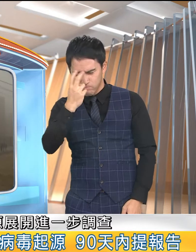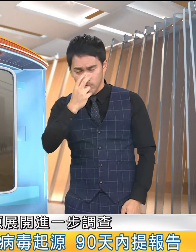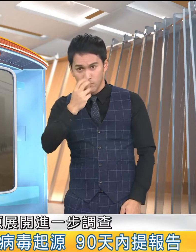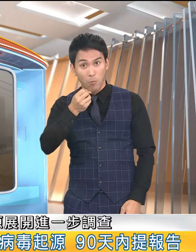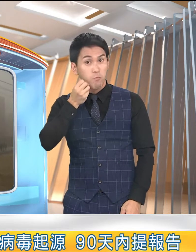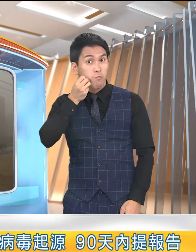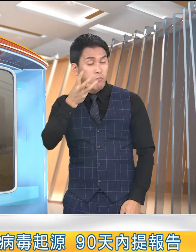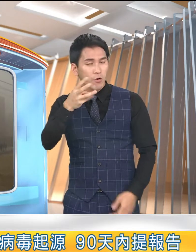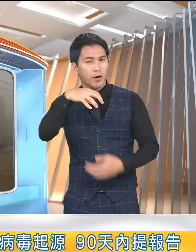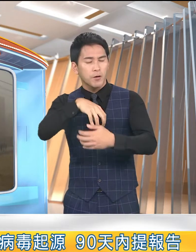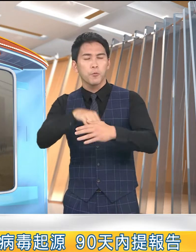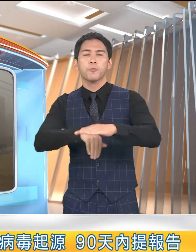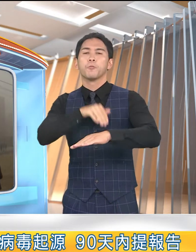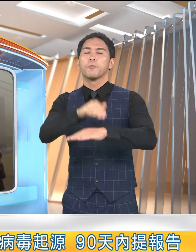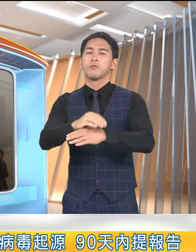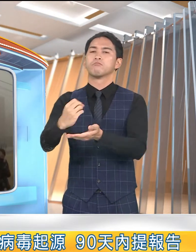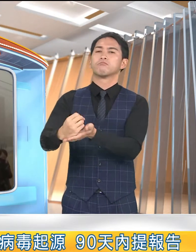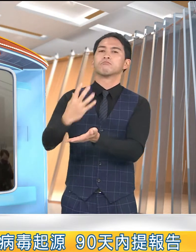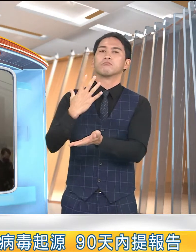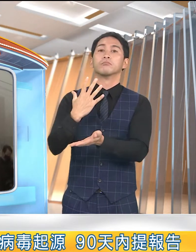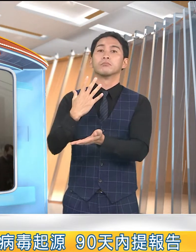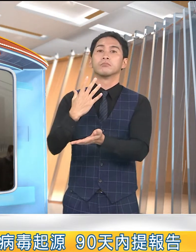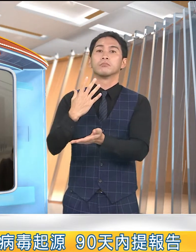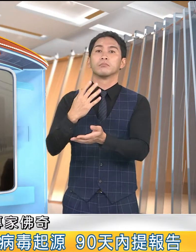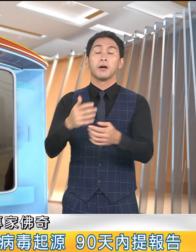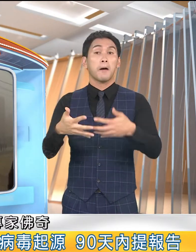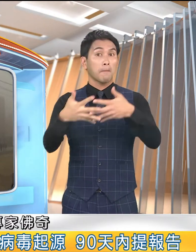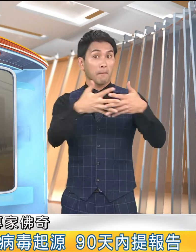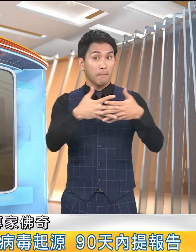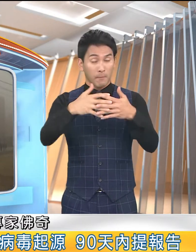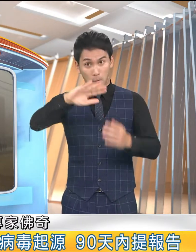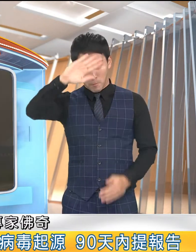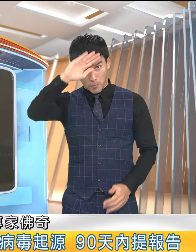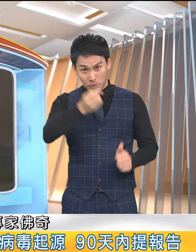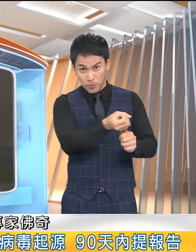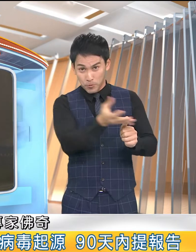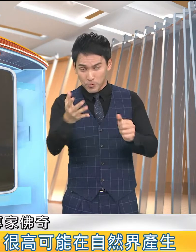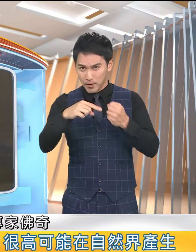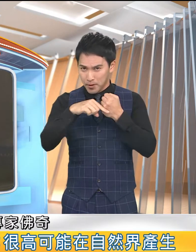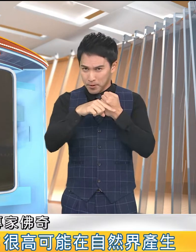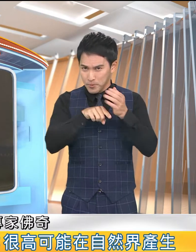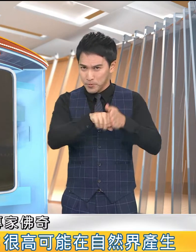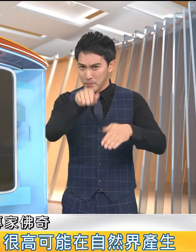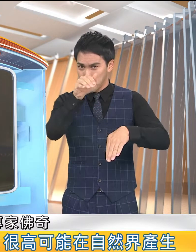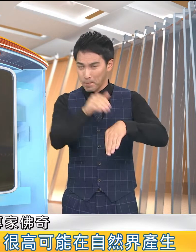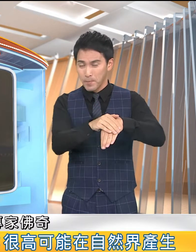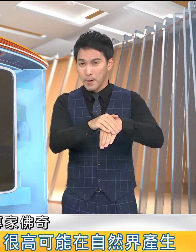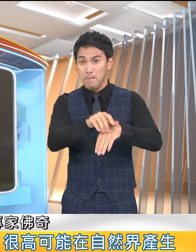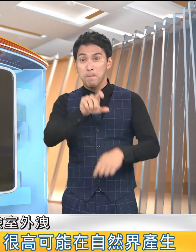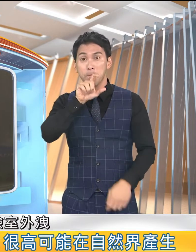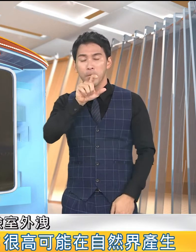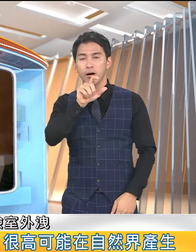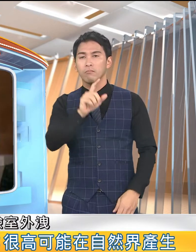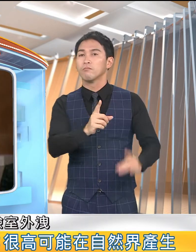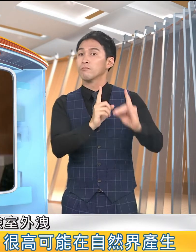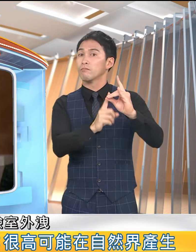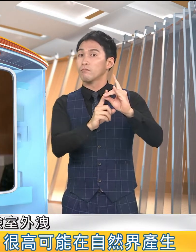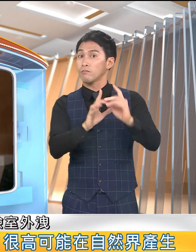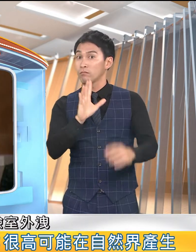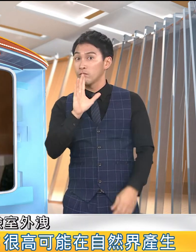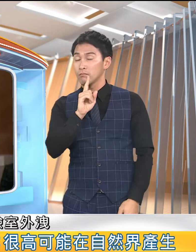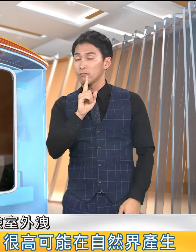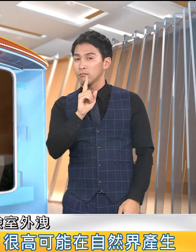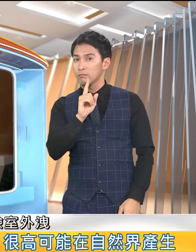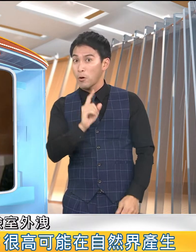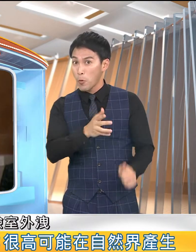查，90天内要提出报告。美国传染病权威专家佛奇不否